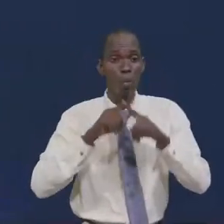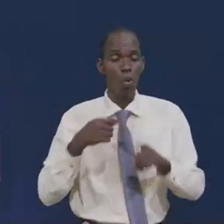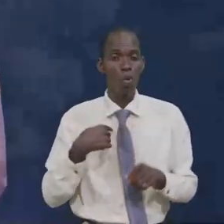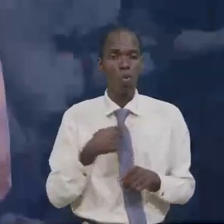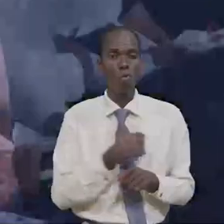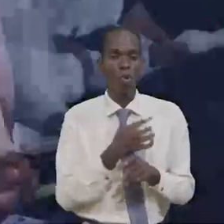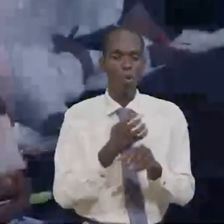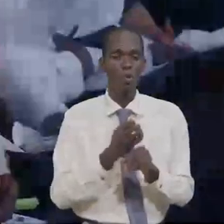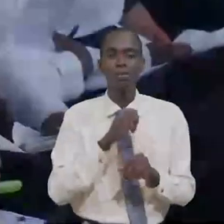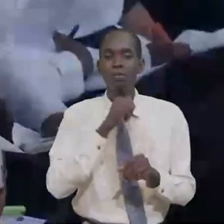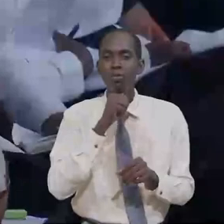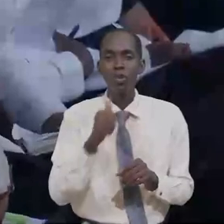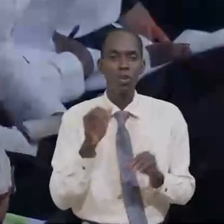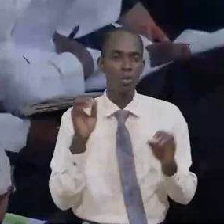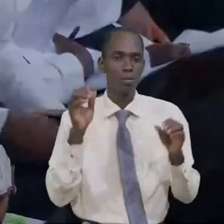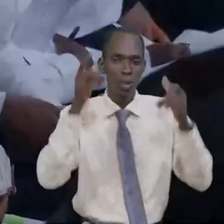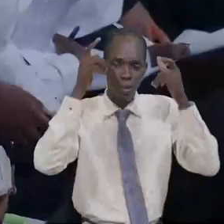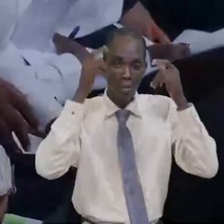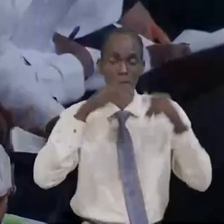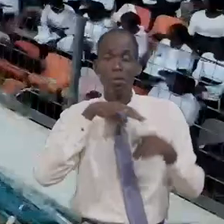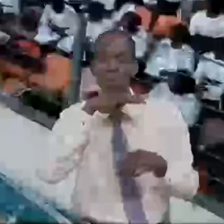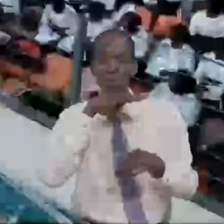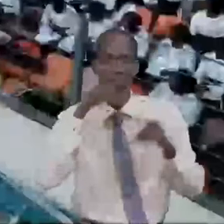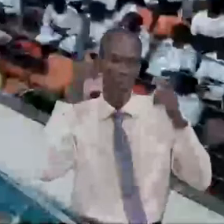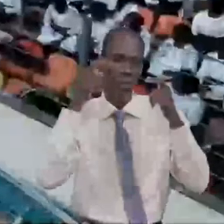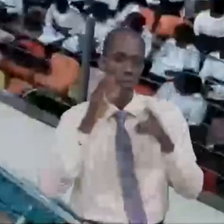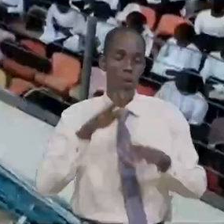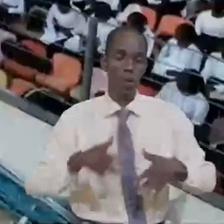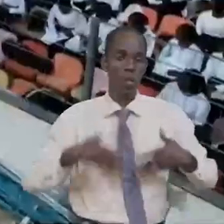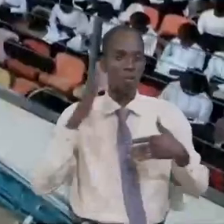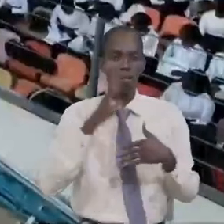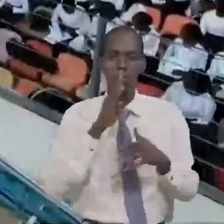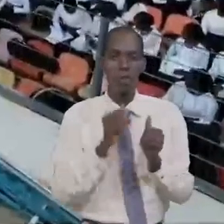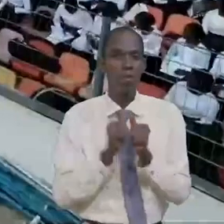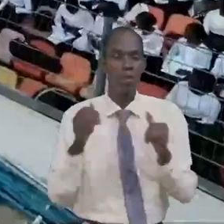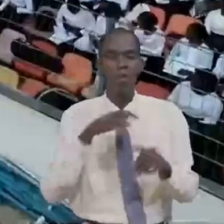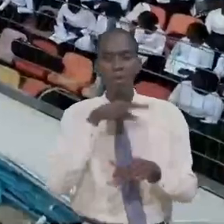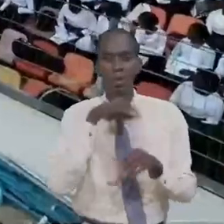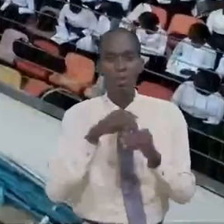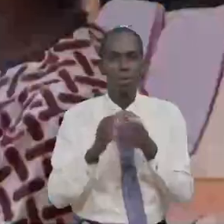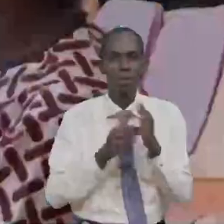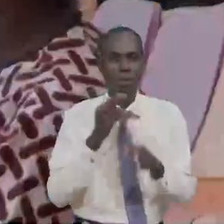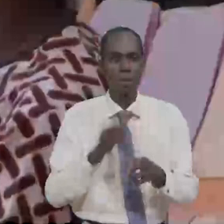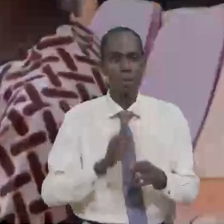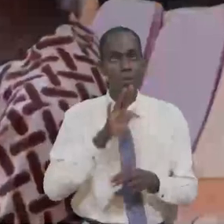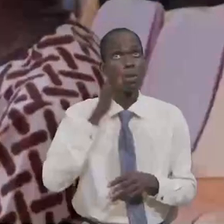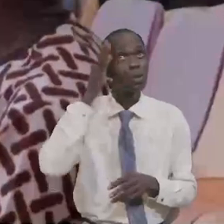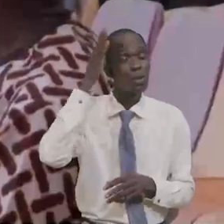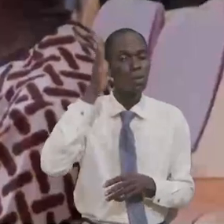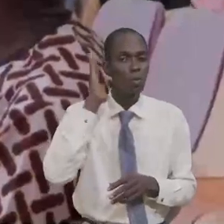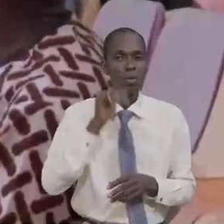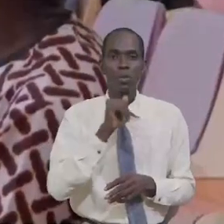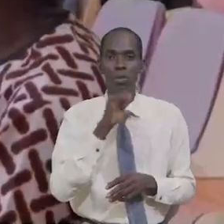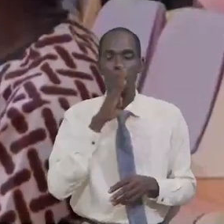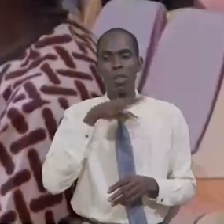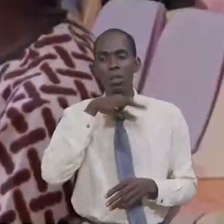ta vie sera un corruptible état destinée sera incorruptible dans la vie